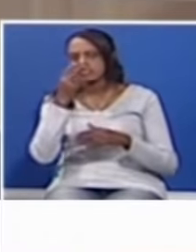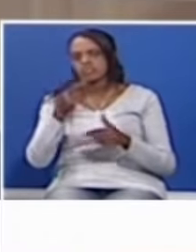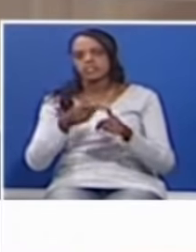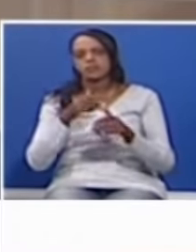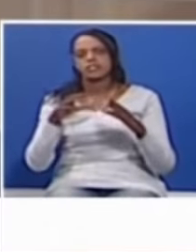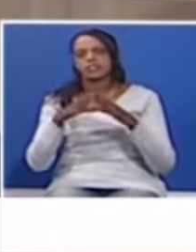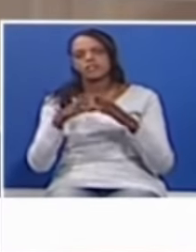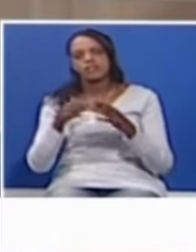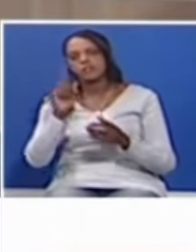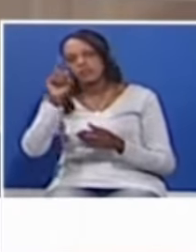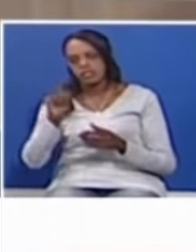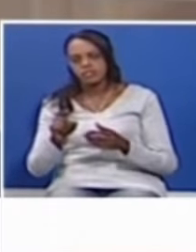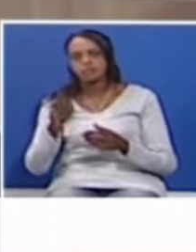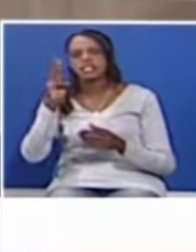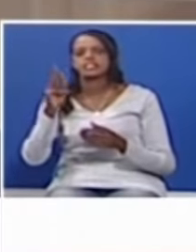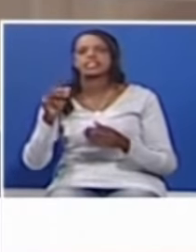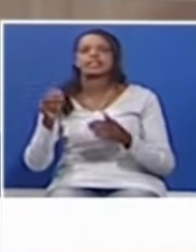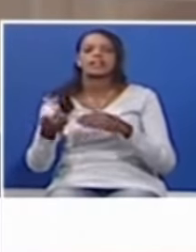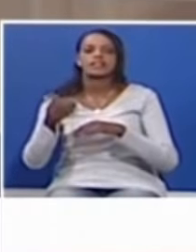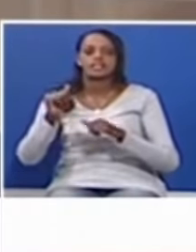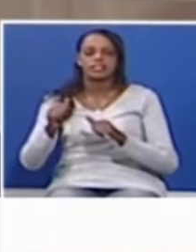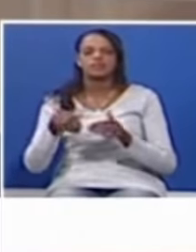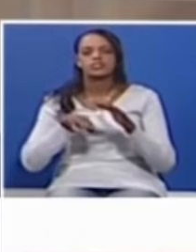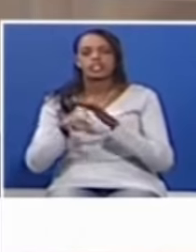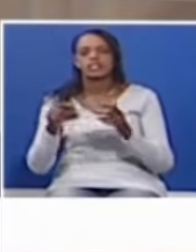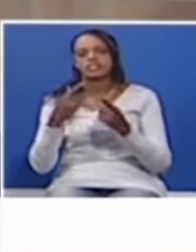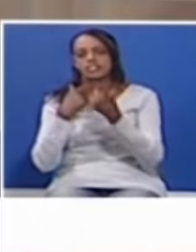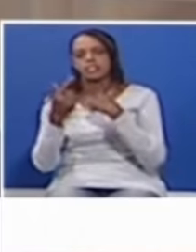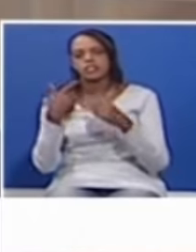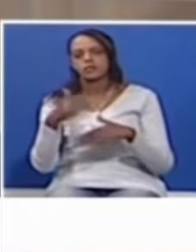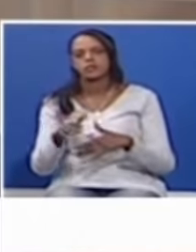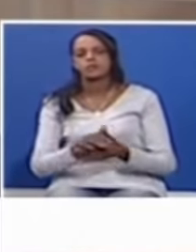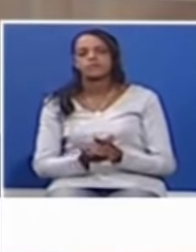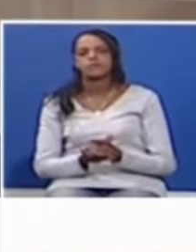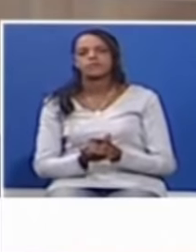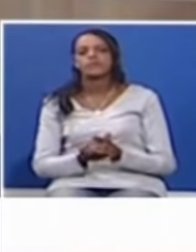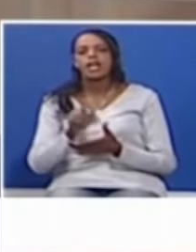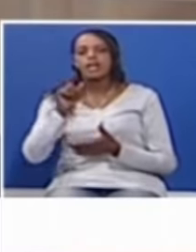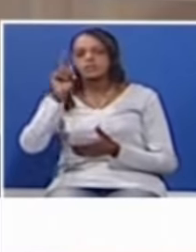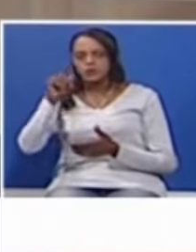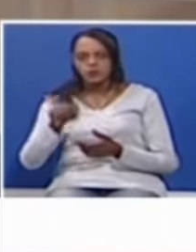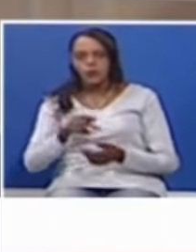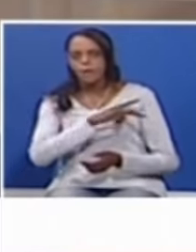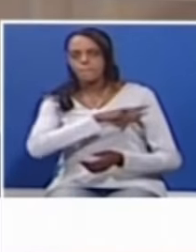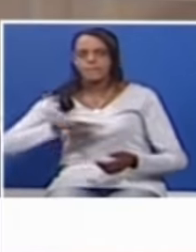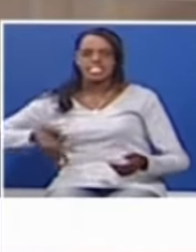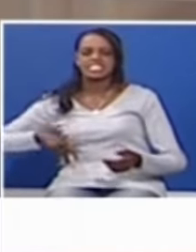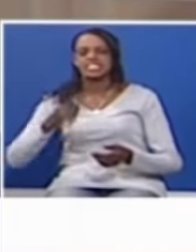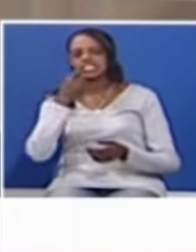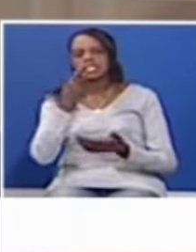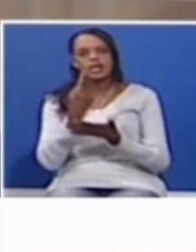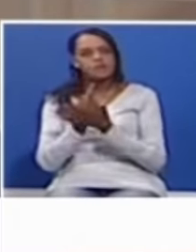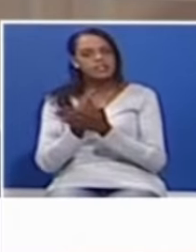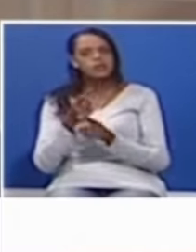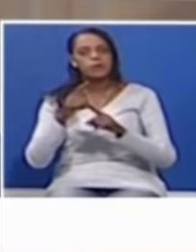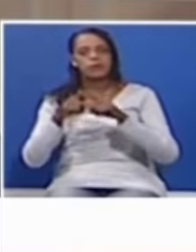Damaik Falk Alamhetet, Celeste Hedar, Miss Makana Zenosh Tahagar Akaido. أبز عالم حتت بريزيدنت إسياس أبى قد سنتن